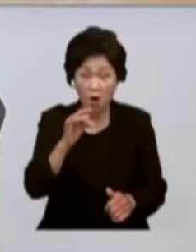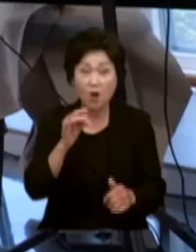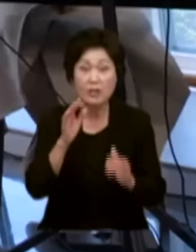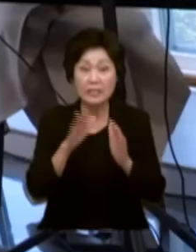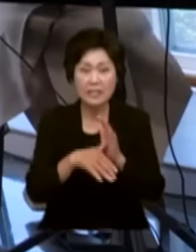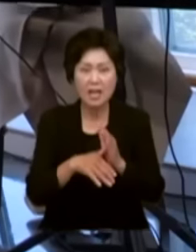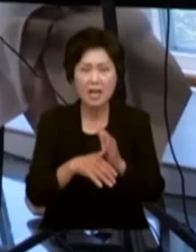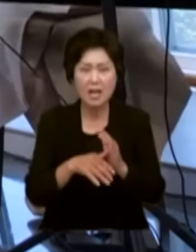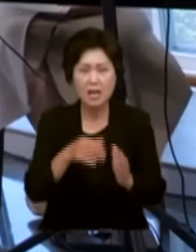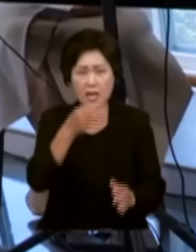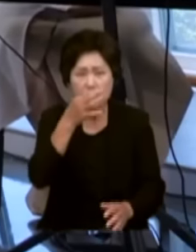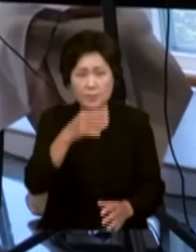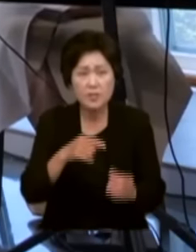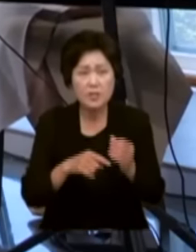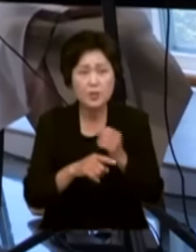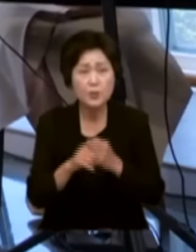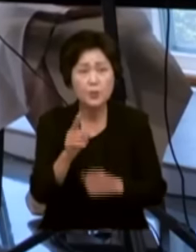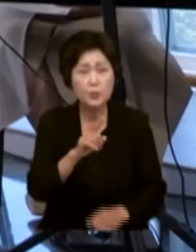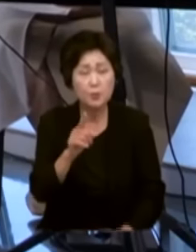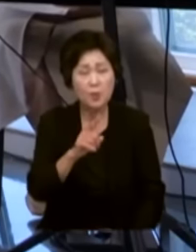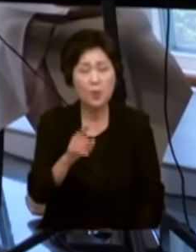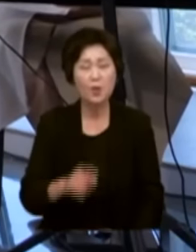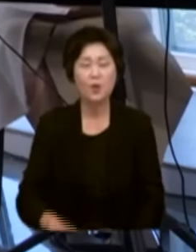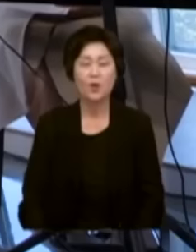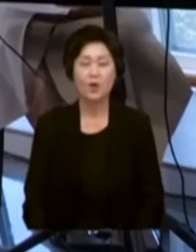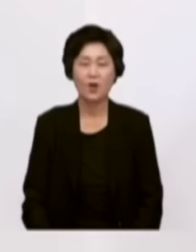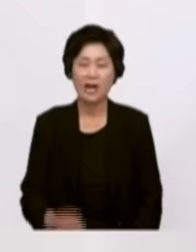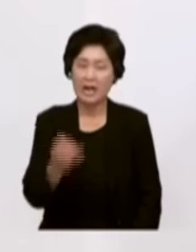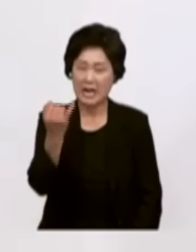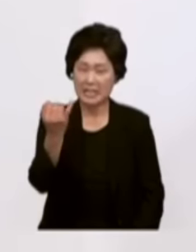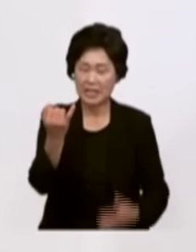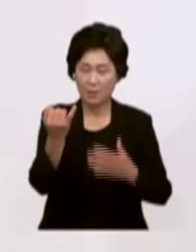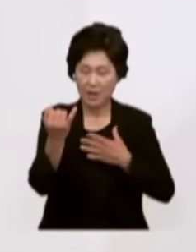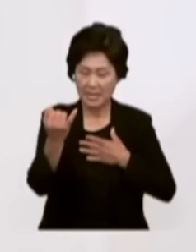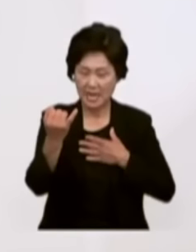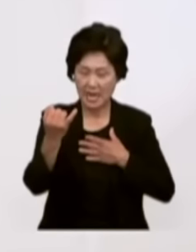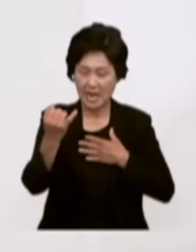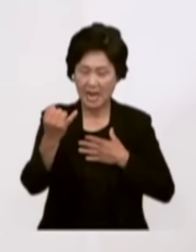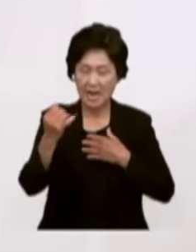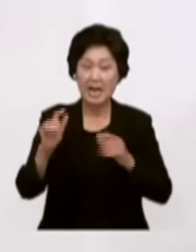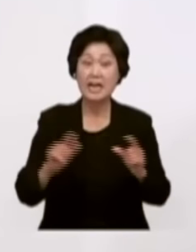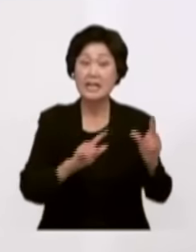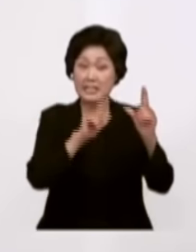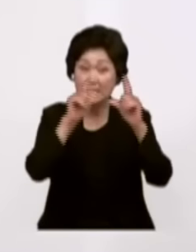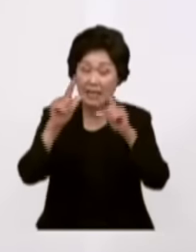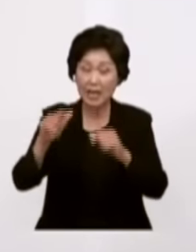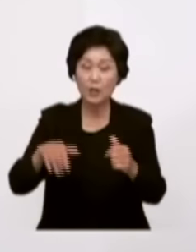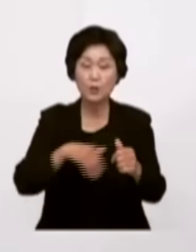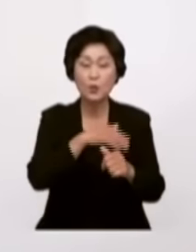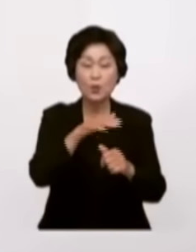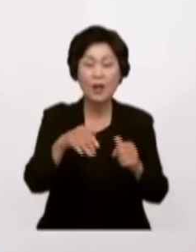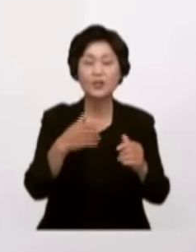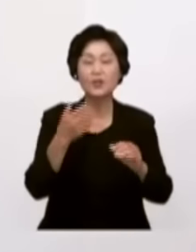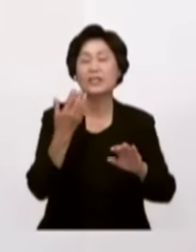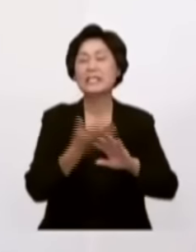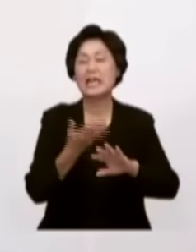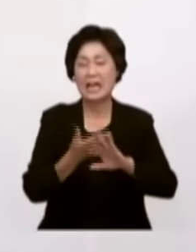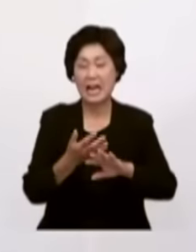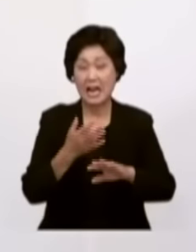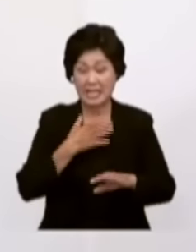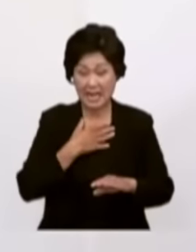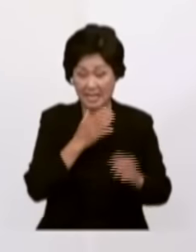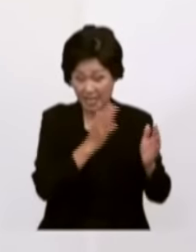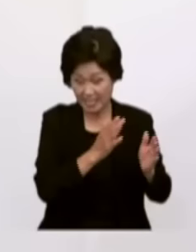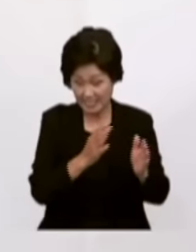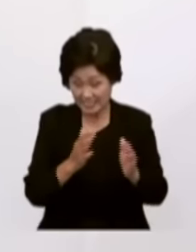힘들어했어요? 그 정말 그 환경과 제가 사는 환경이 너무 달라요. 왜요? 일단 저는 늘 정리정돈 잘하고 절약하고